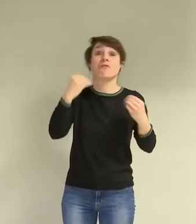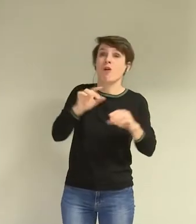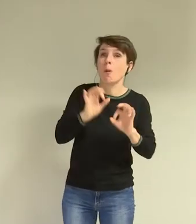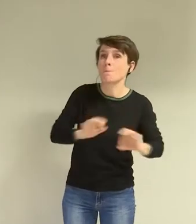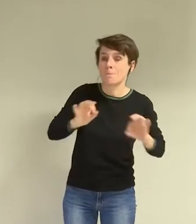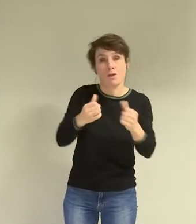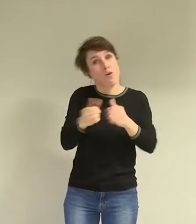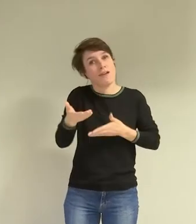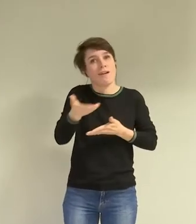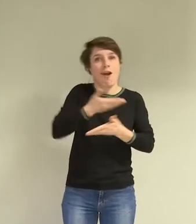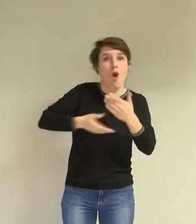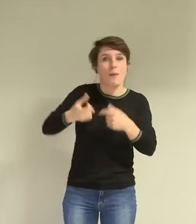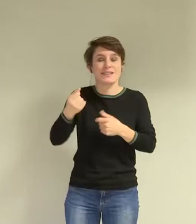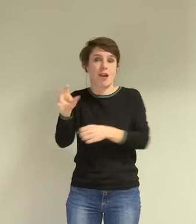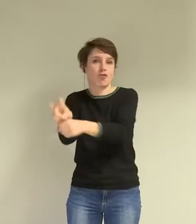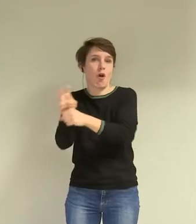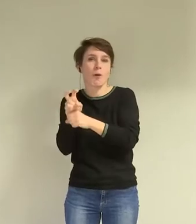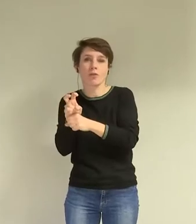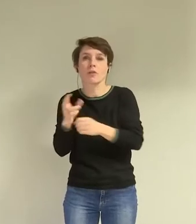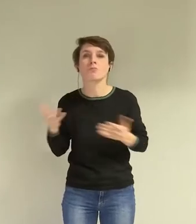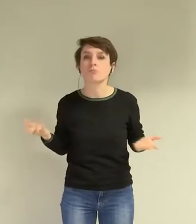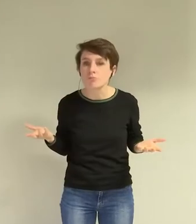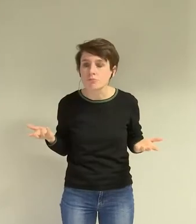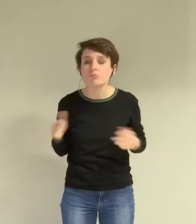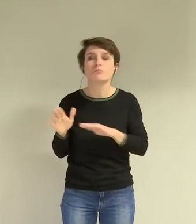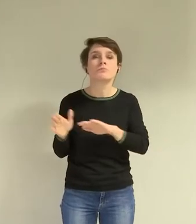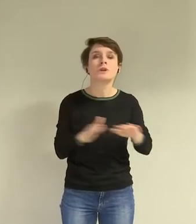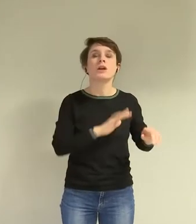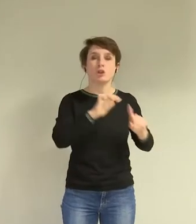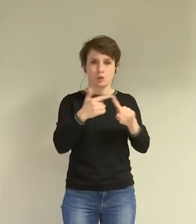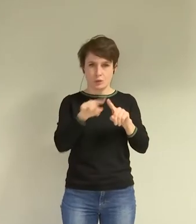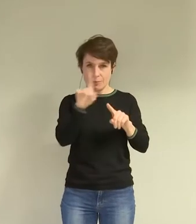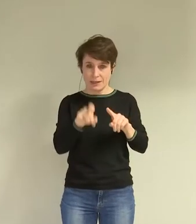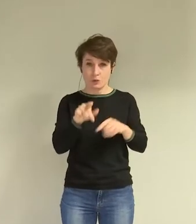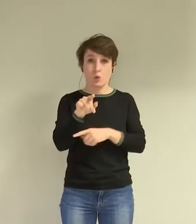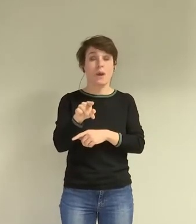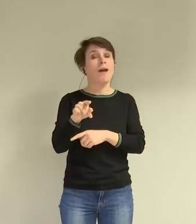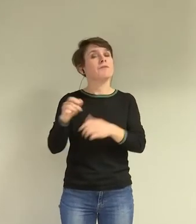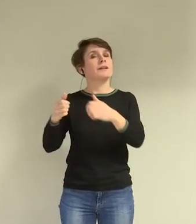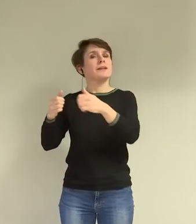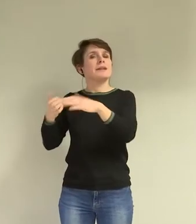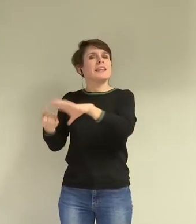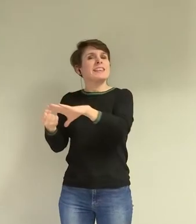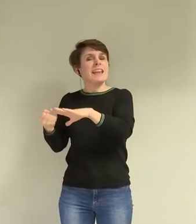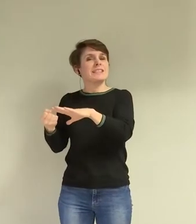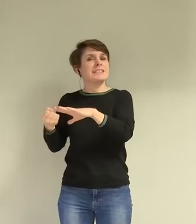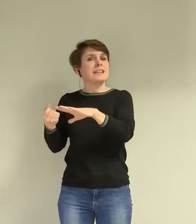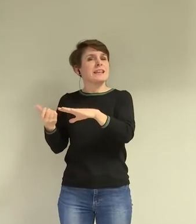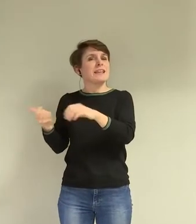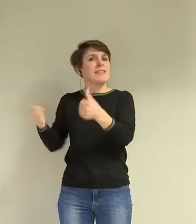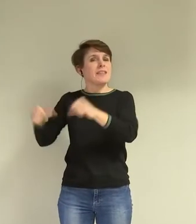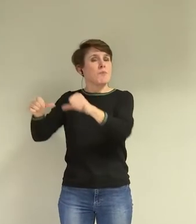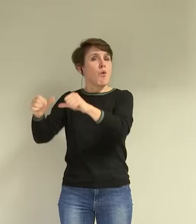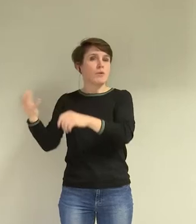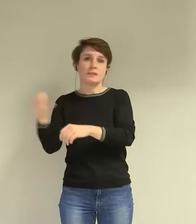2022 deuxièmement maintenez-vous malgré l'évaluation faite par la caisse des dépôts de 20 millions d'euros votre